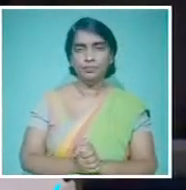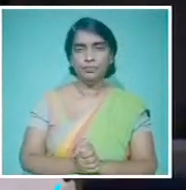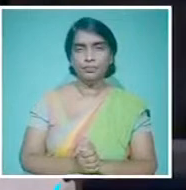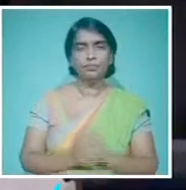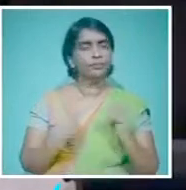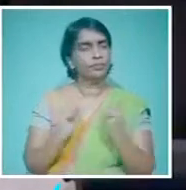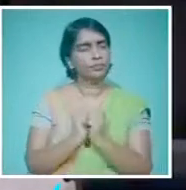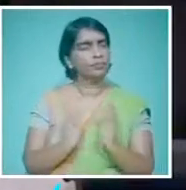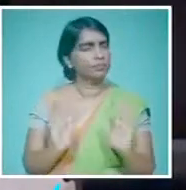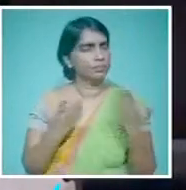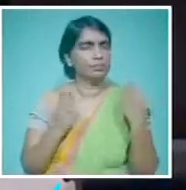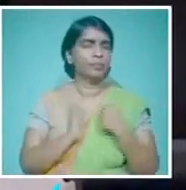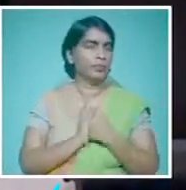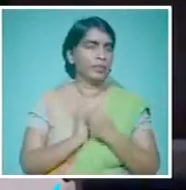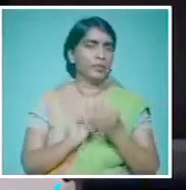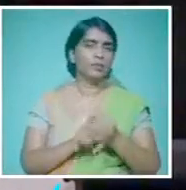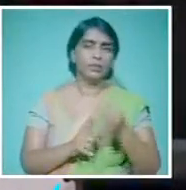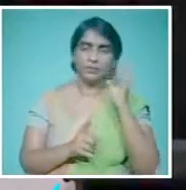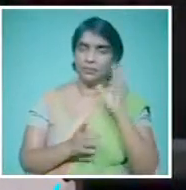kriyamarga tika gatta garu sabhapathiwani